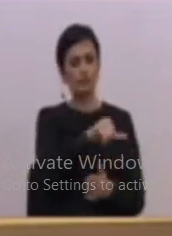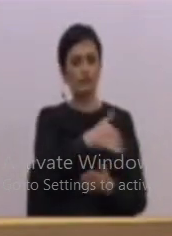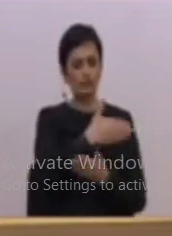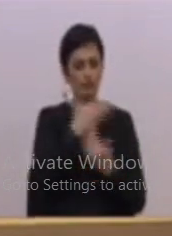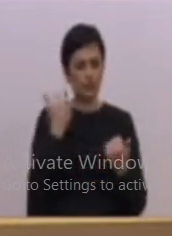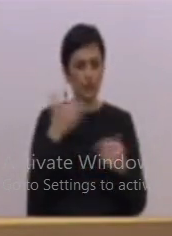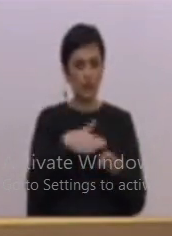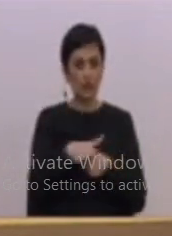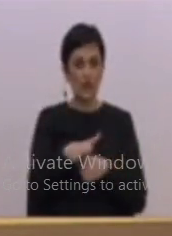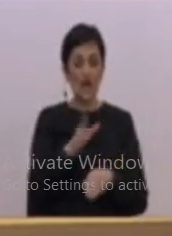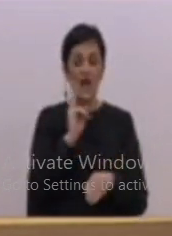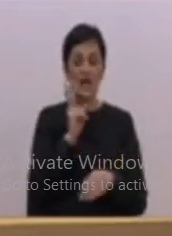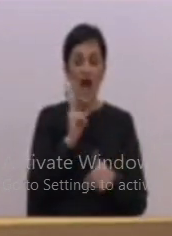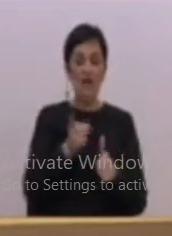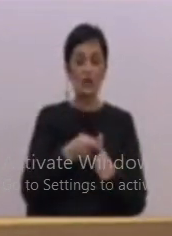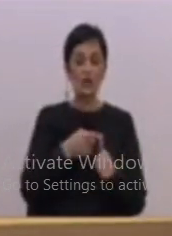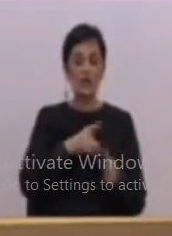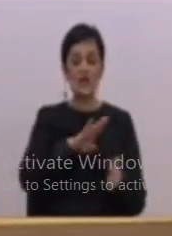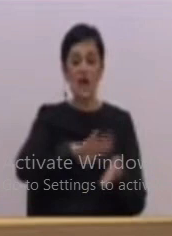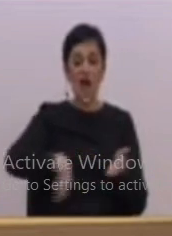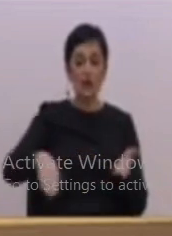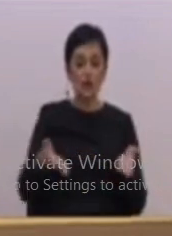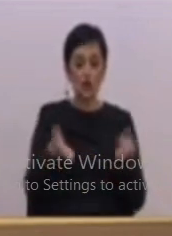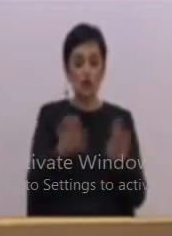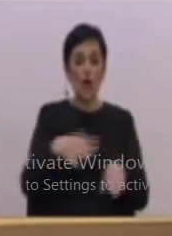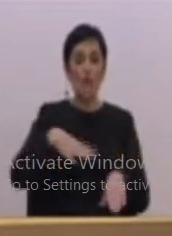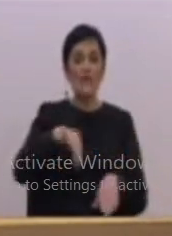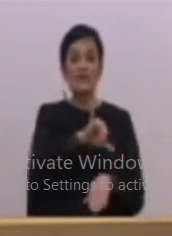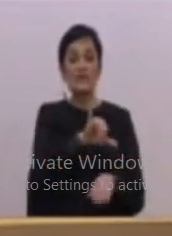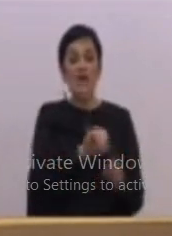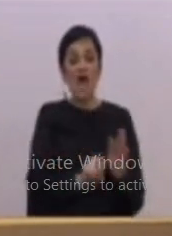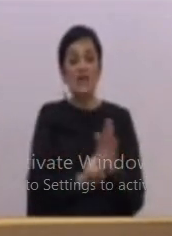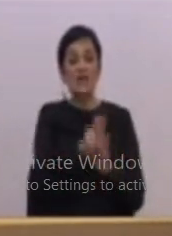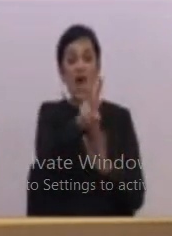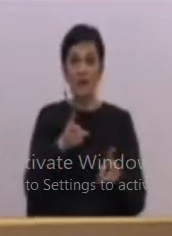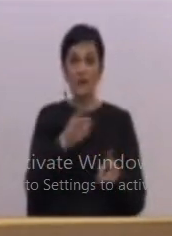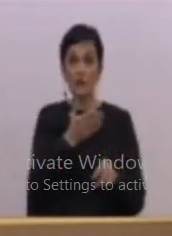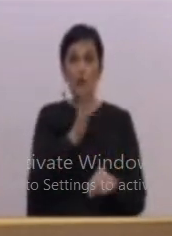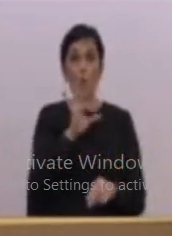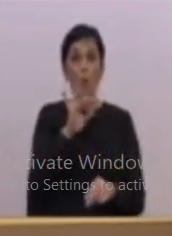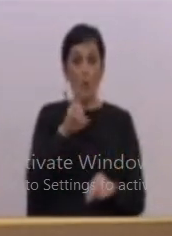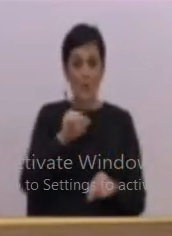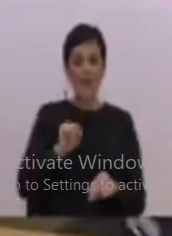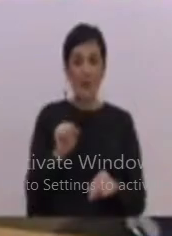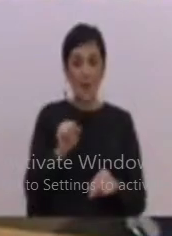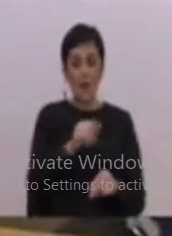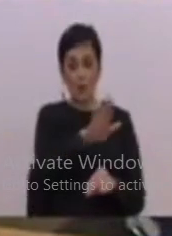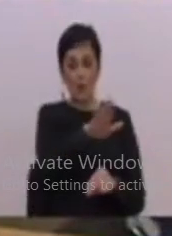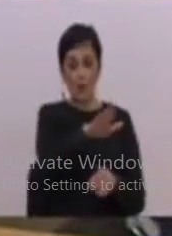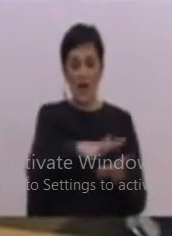ამ ქვეყანას კანდიდატის სტატუსის გარეშე და მე სად გაიქცევით მე არ ვიცი ორბანთან მე გაგზავნეთ ბატონ